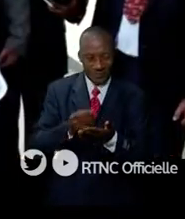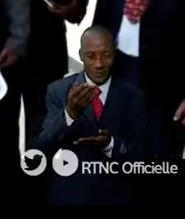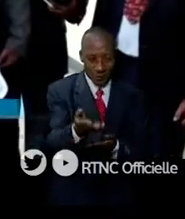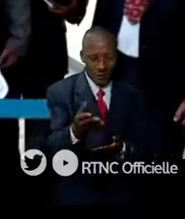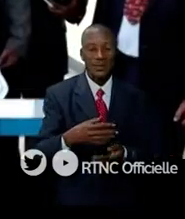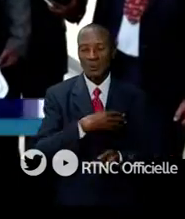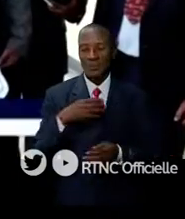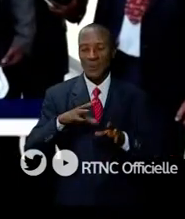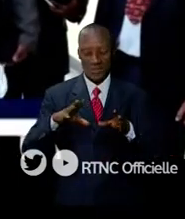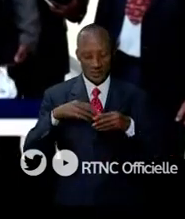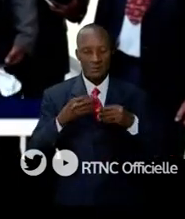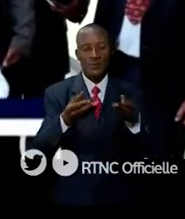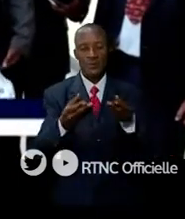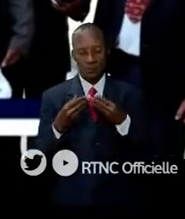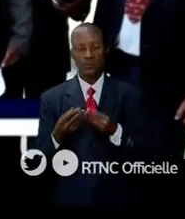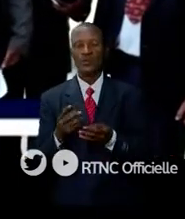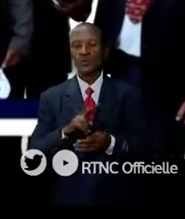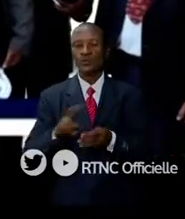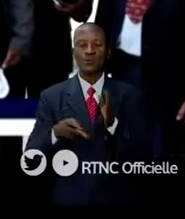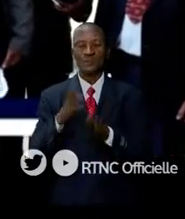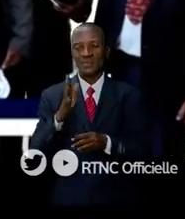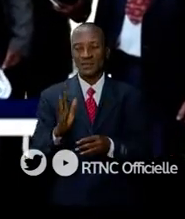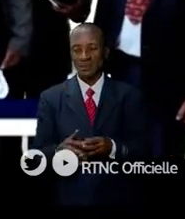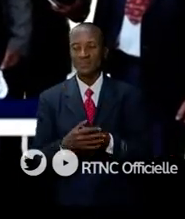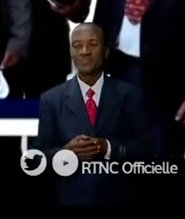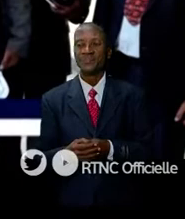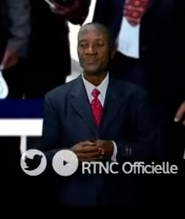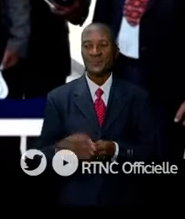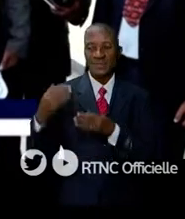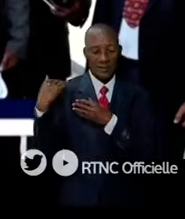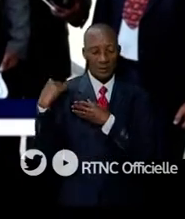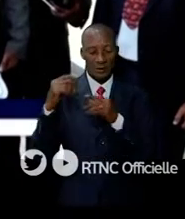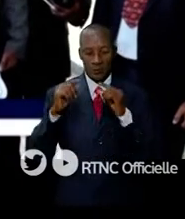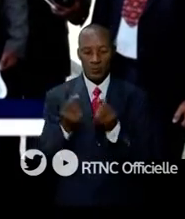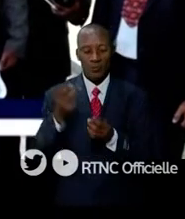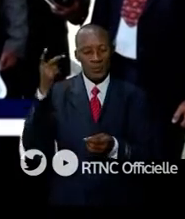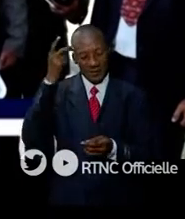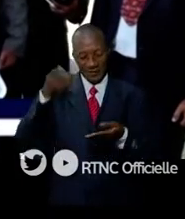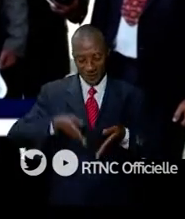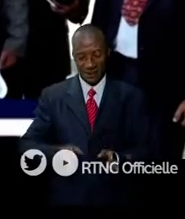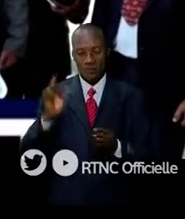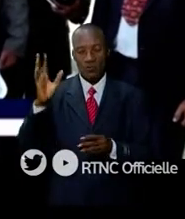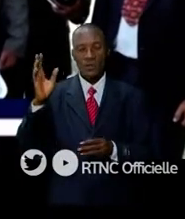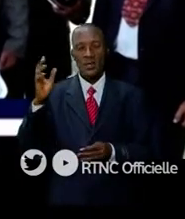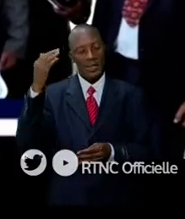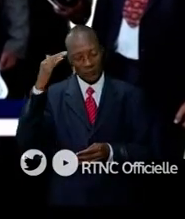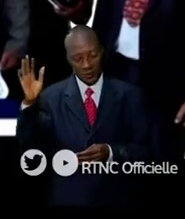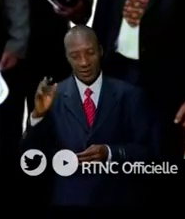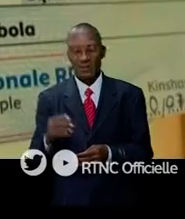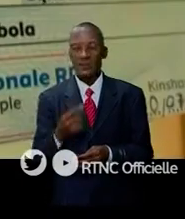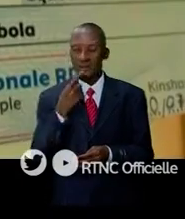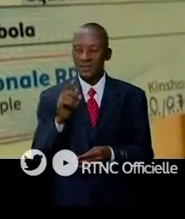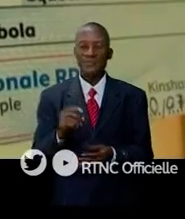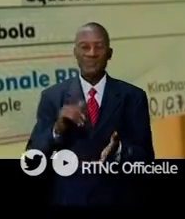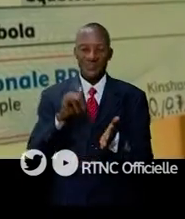basse. Un geste qui témoigne d'un certain élan de cœur et d'une certaine proximité sociale par rapport